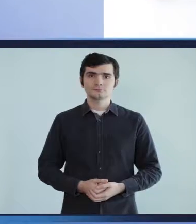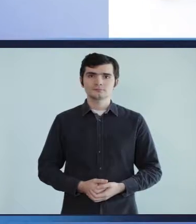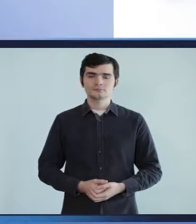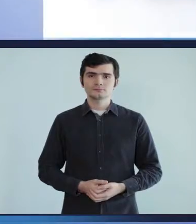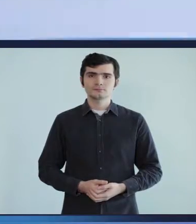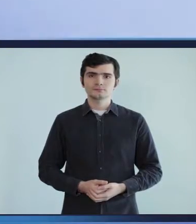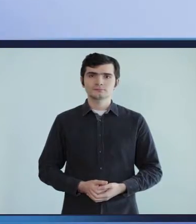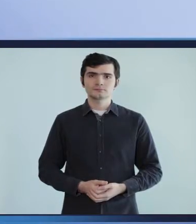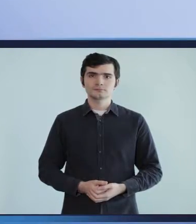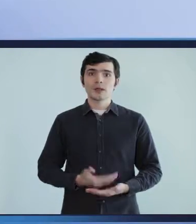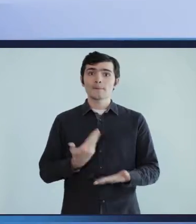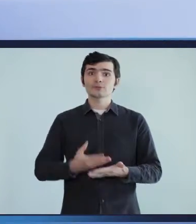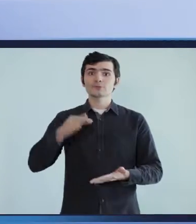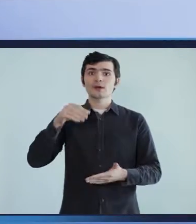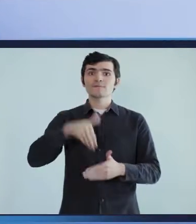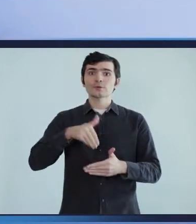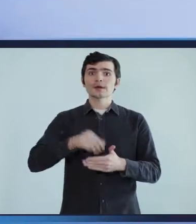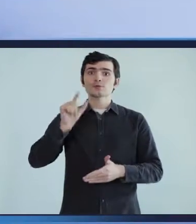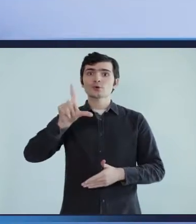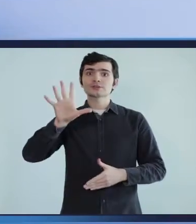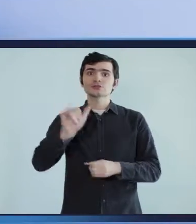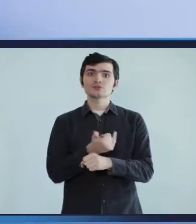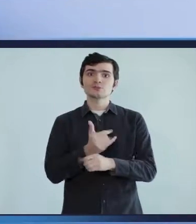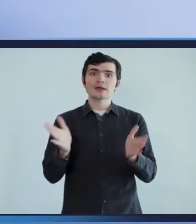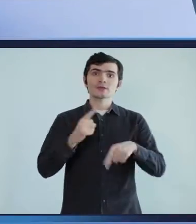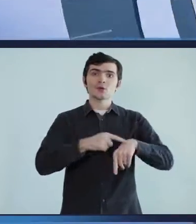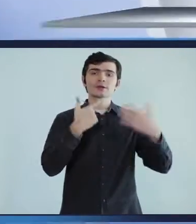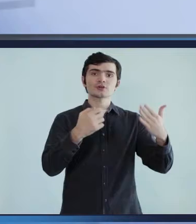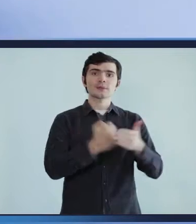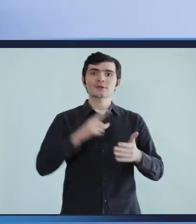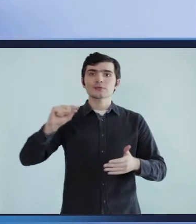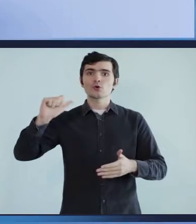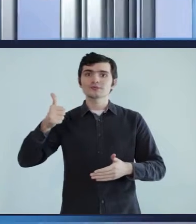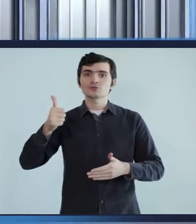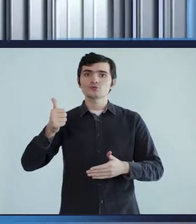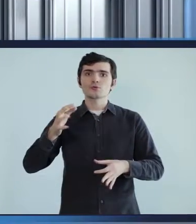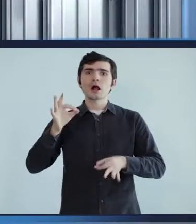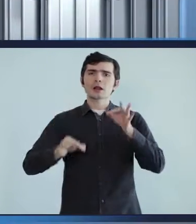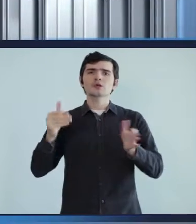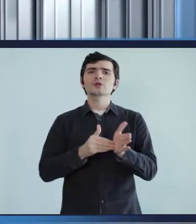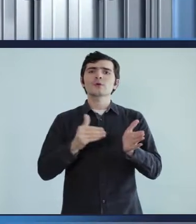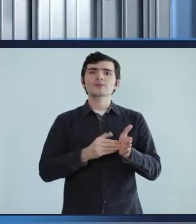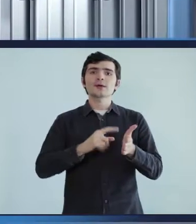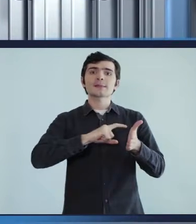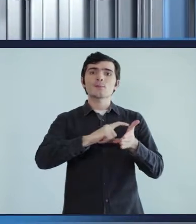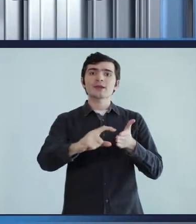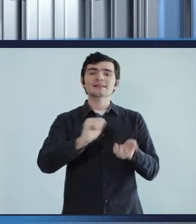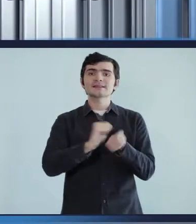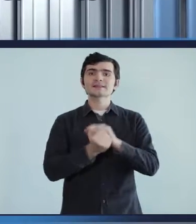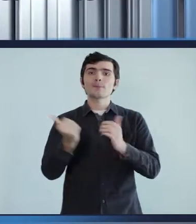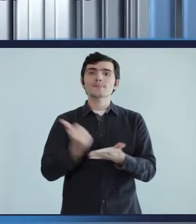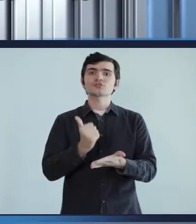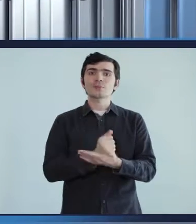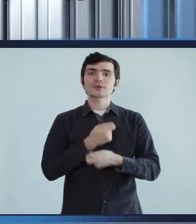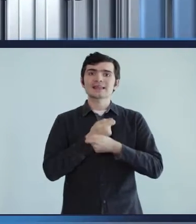Pentru a vota în data de 25 mai între orele 7 și 21, alegătorii au nevoie de cartea de identitate sau